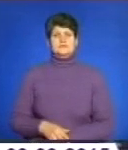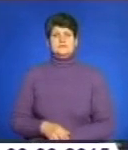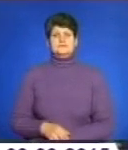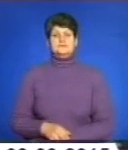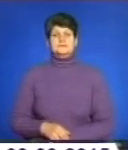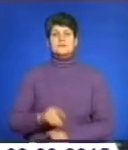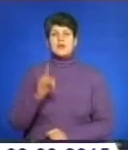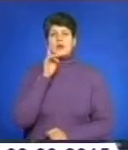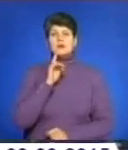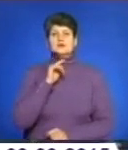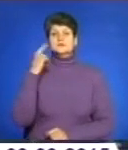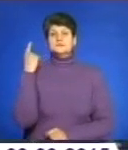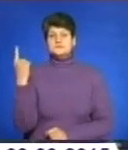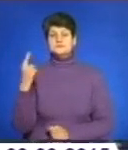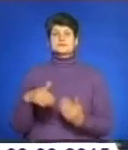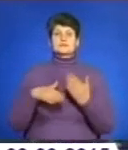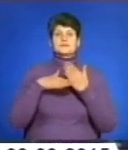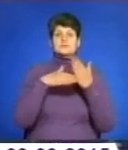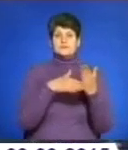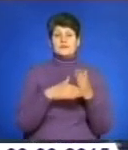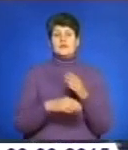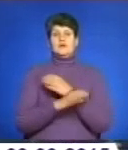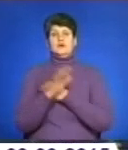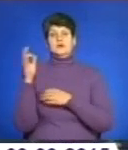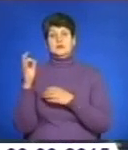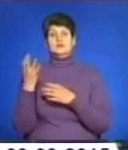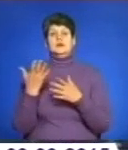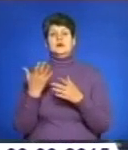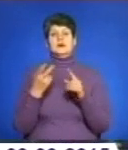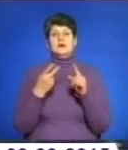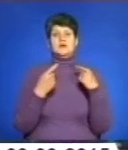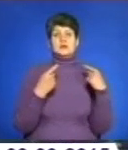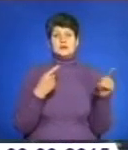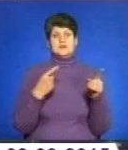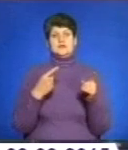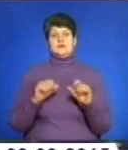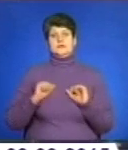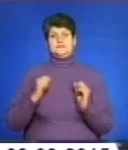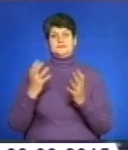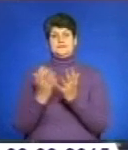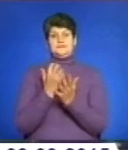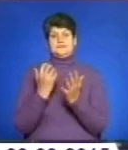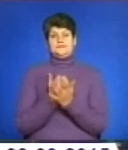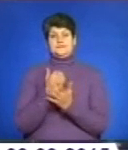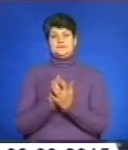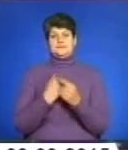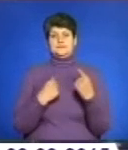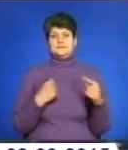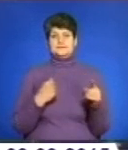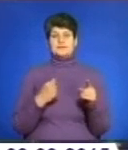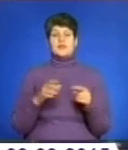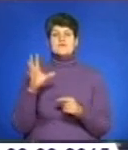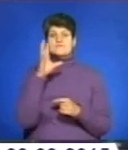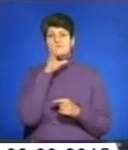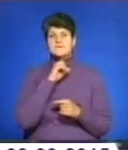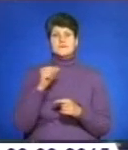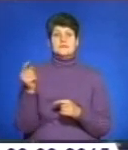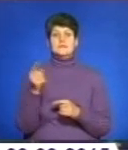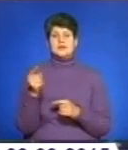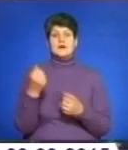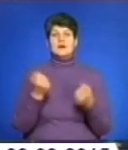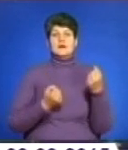І поки одні допомагають військовим на Сході автомобілями, інші намагаються заробити на протилежному. Викрадені у Тернополі